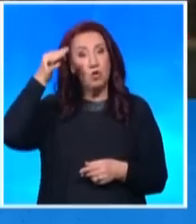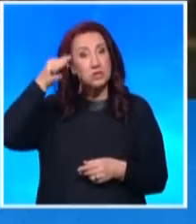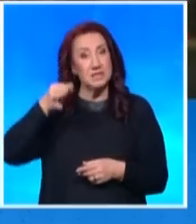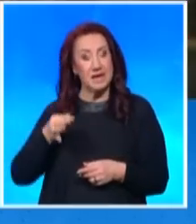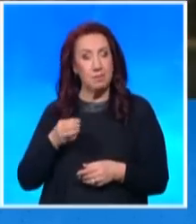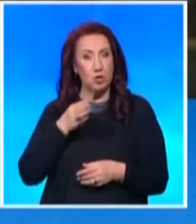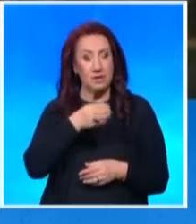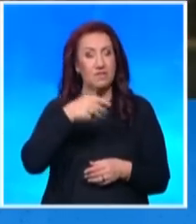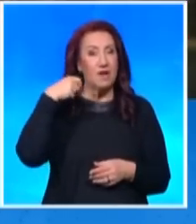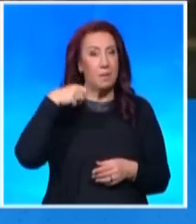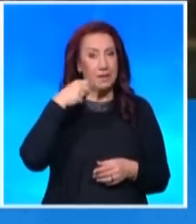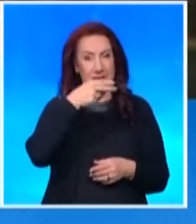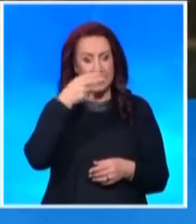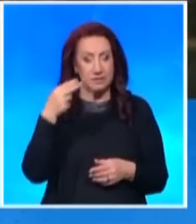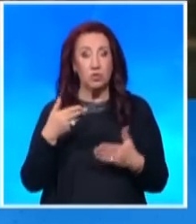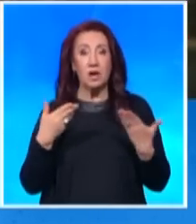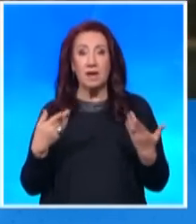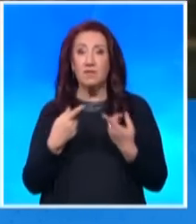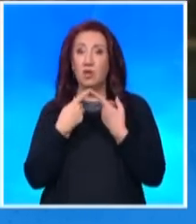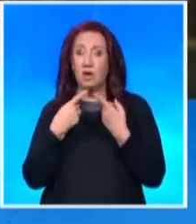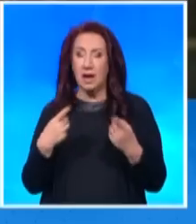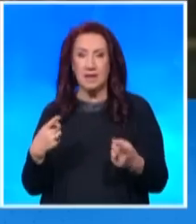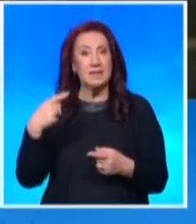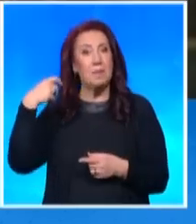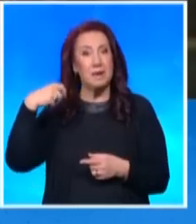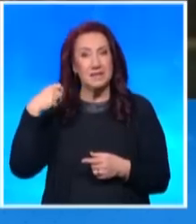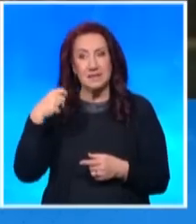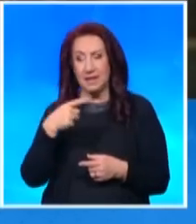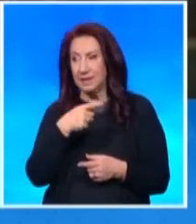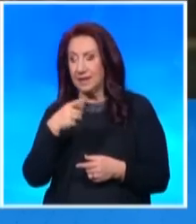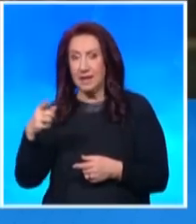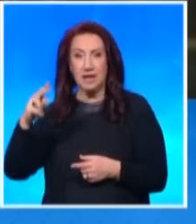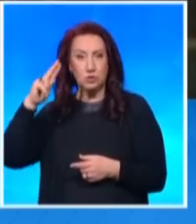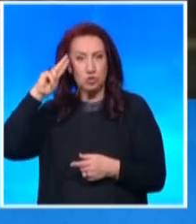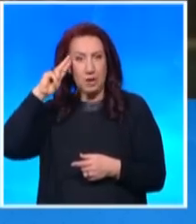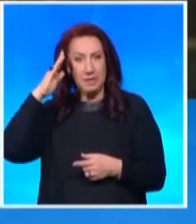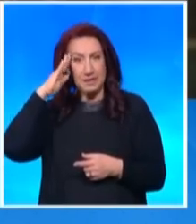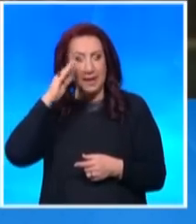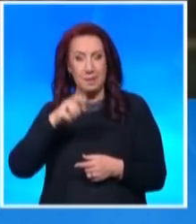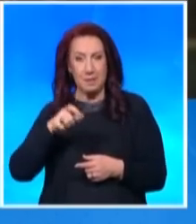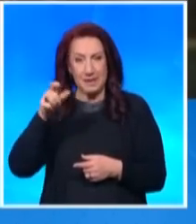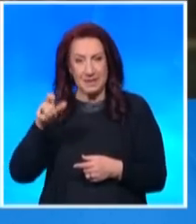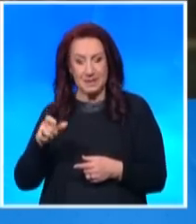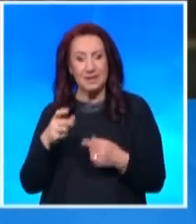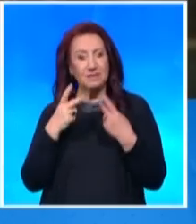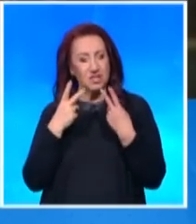каза държавният глава на служебните министри. Елица Попова ще ни информира сега. Елица.